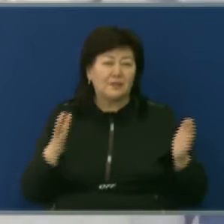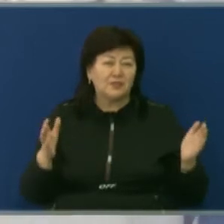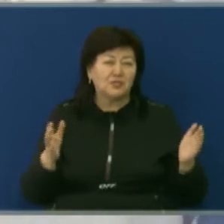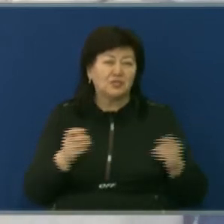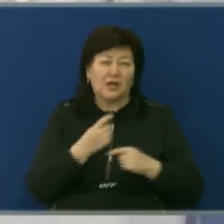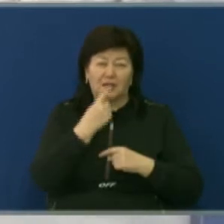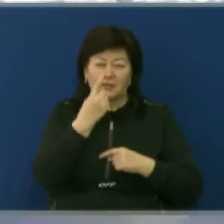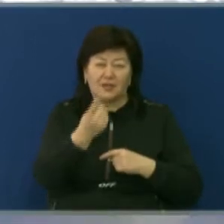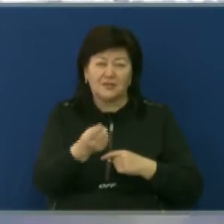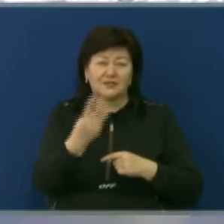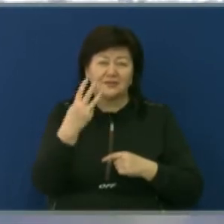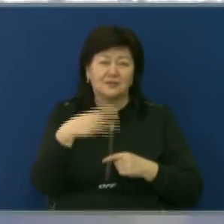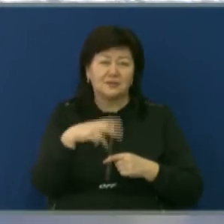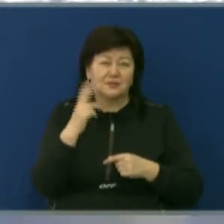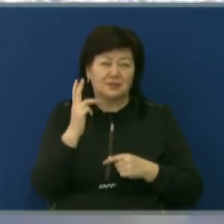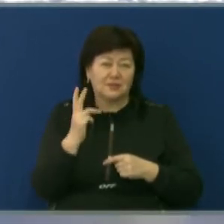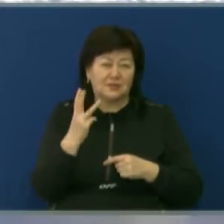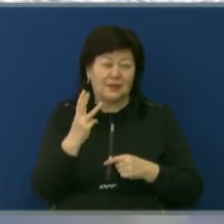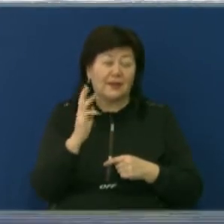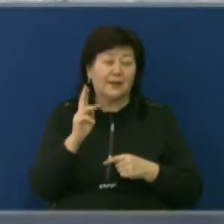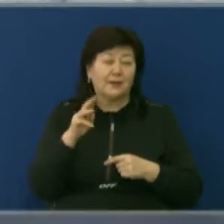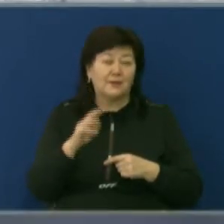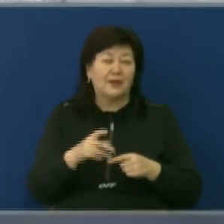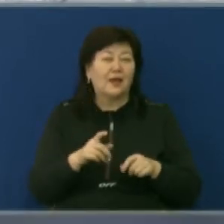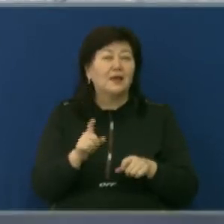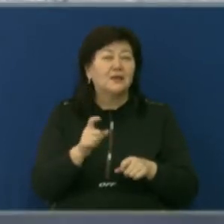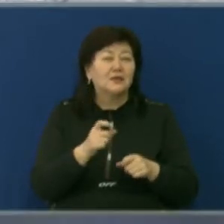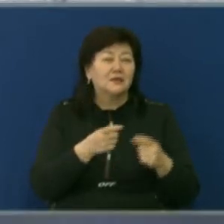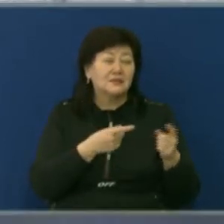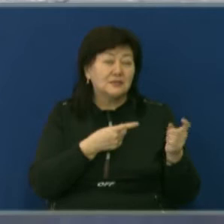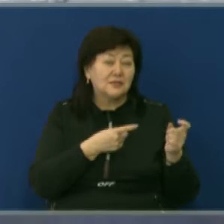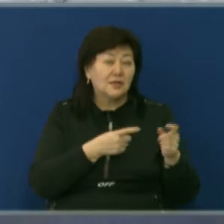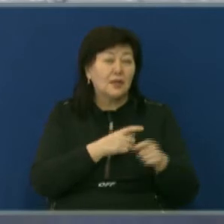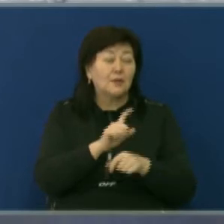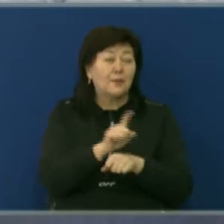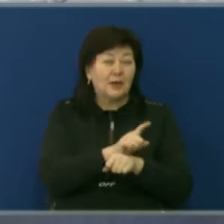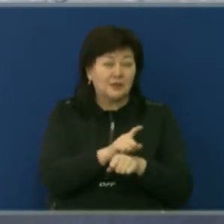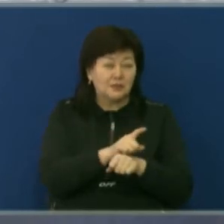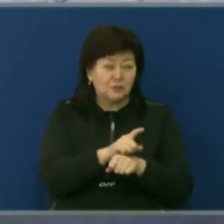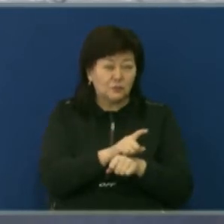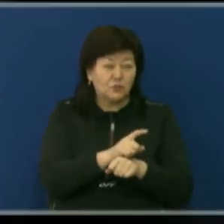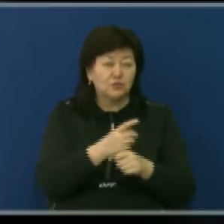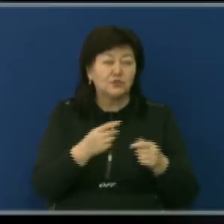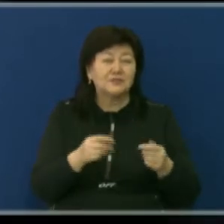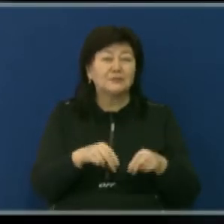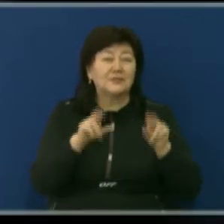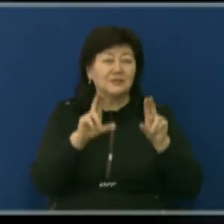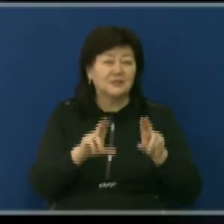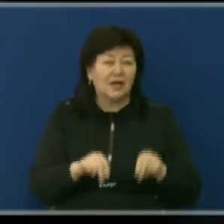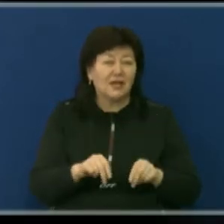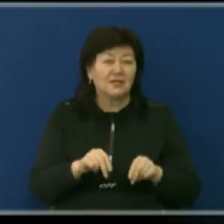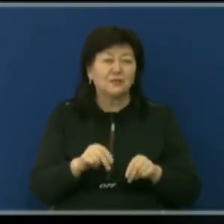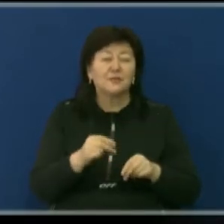снаряда превышает 33 километра. Стрельба из пушки ведется разработанными специально для нее боеприпасами. В